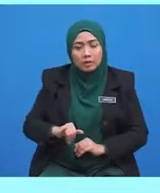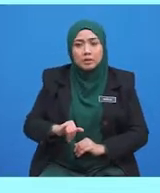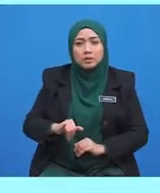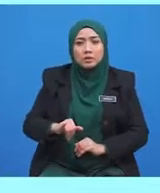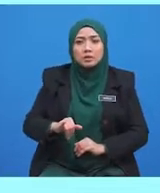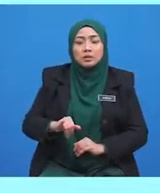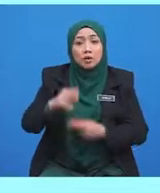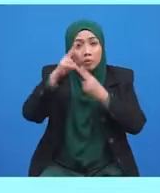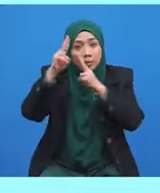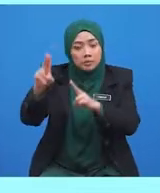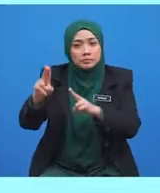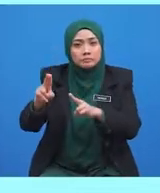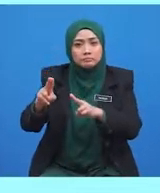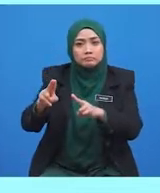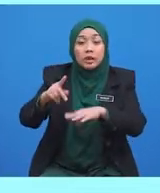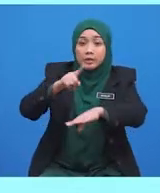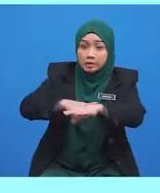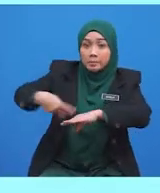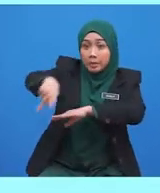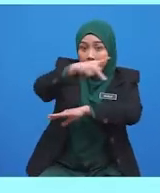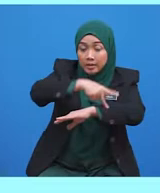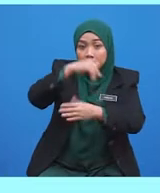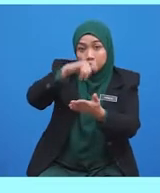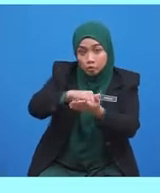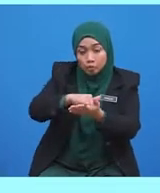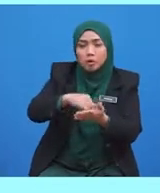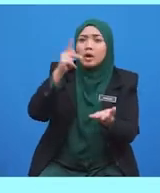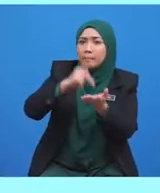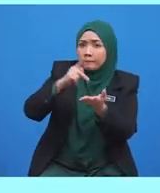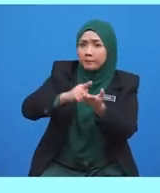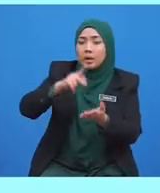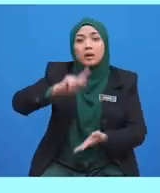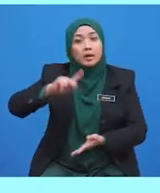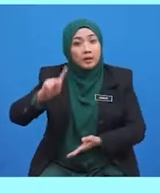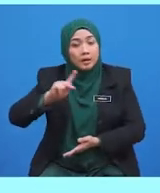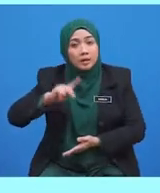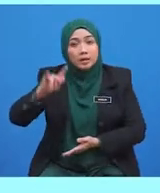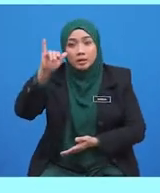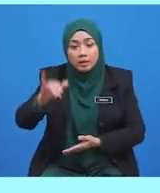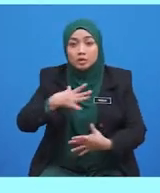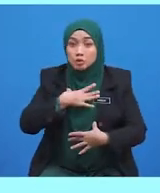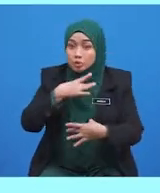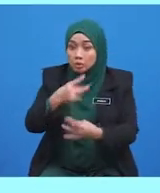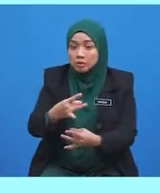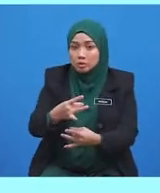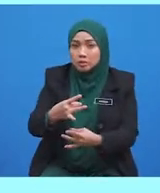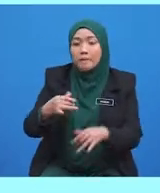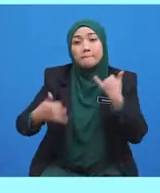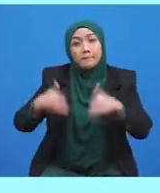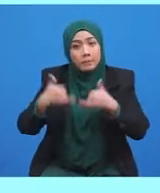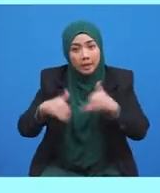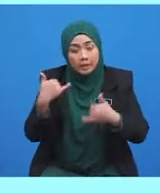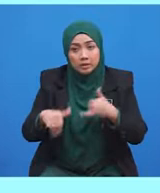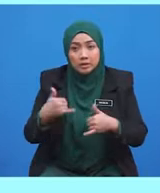dalam situasi di padang permainan tersebut, bilangan kanak-kanak yang suka